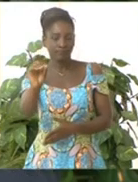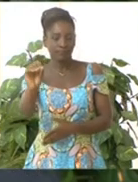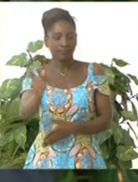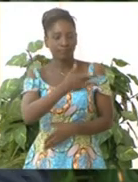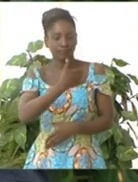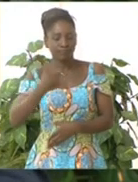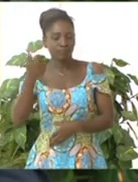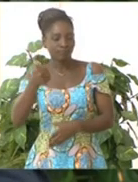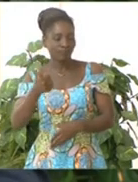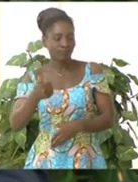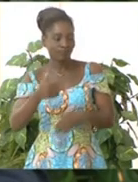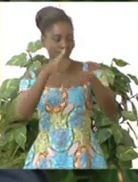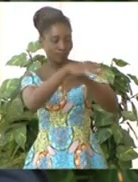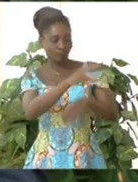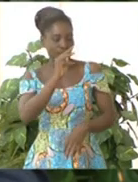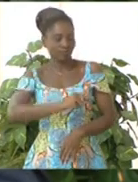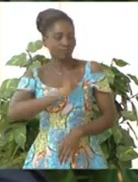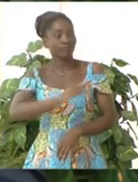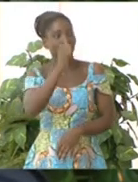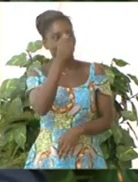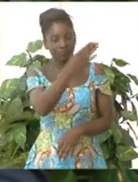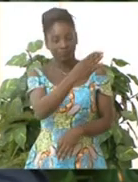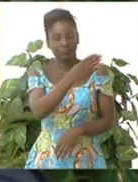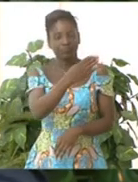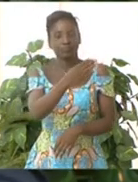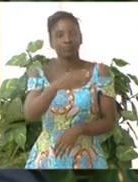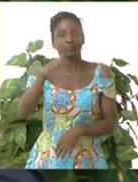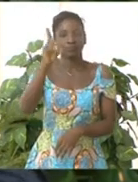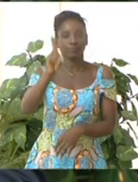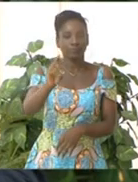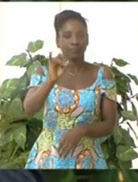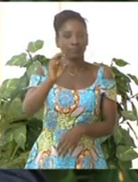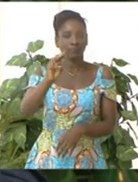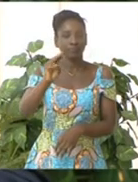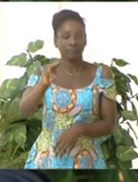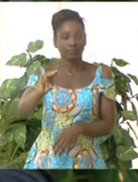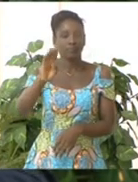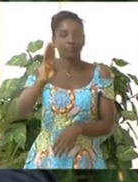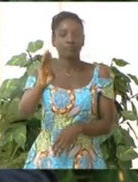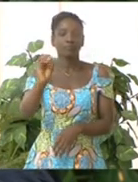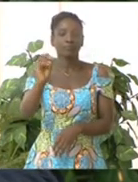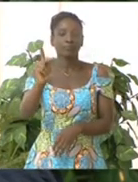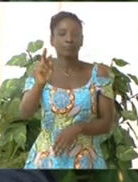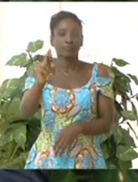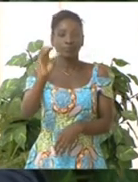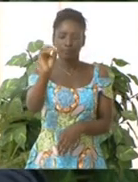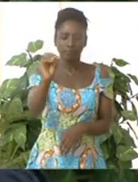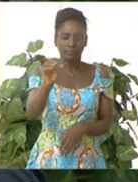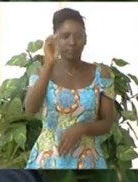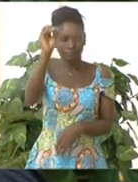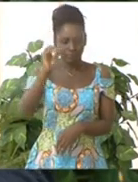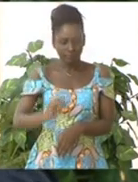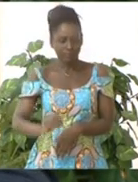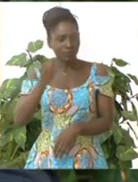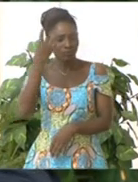user j'étais basée à 10 microns et j'ai effectué on voit à 10 mo cra donc vous comprenez que dans le